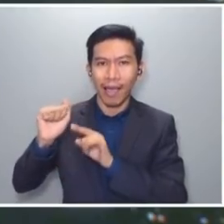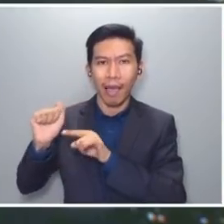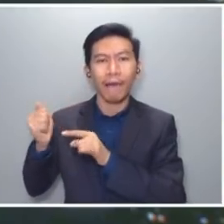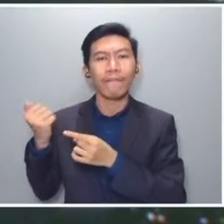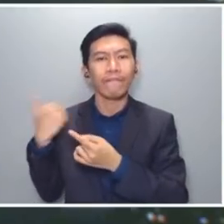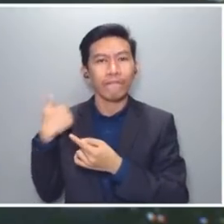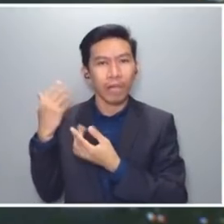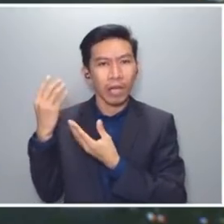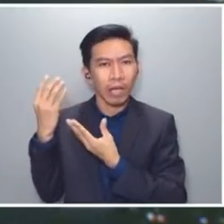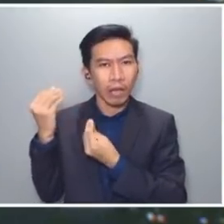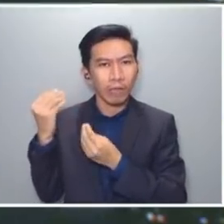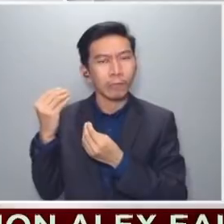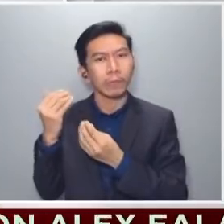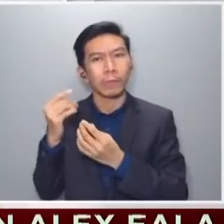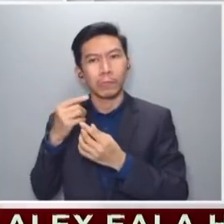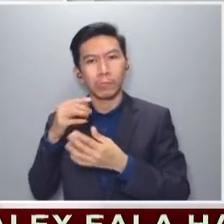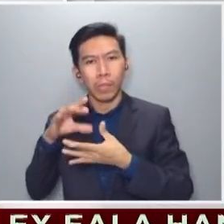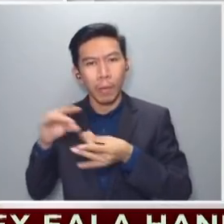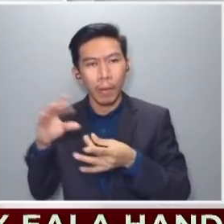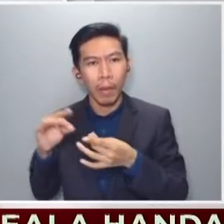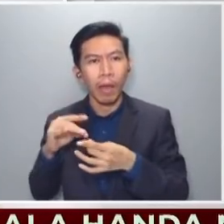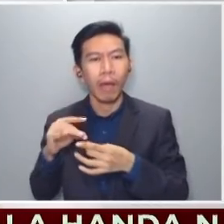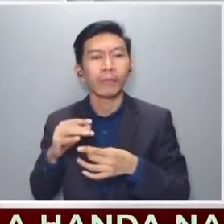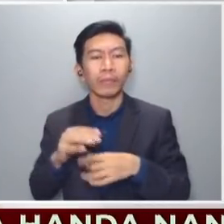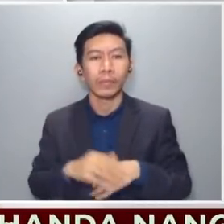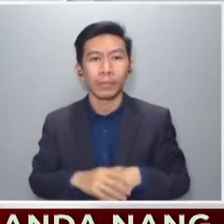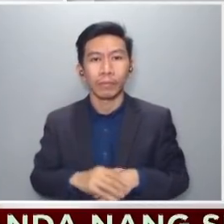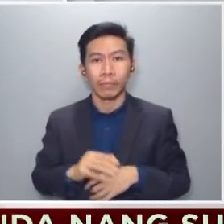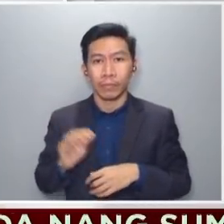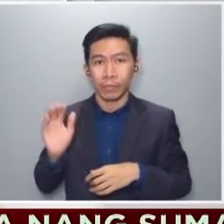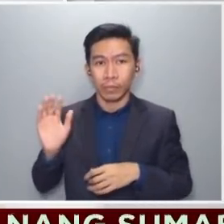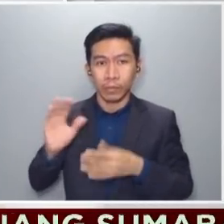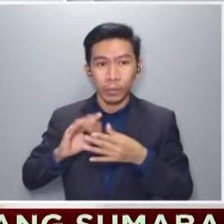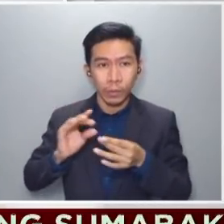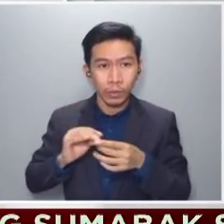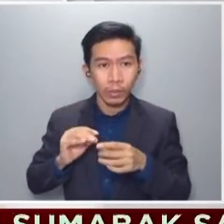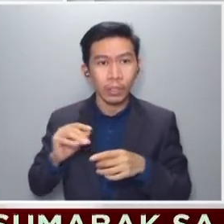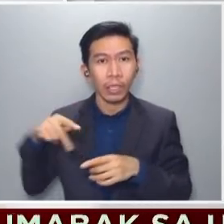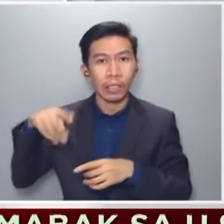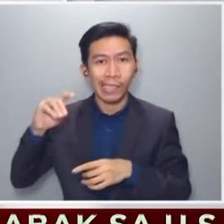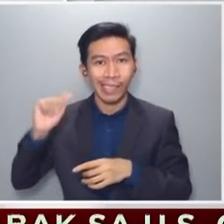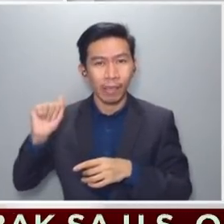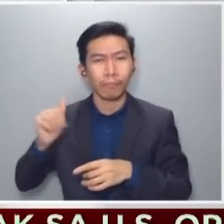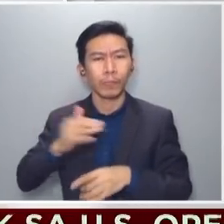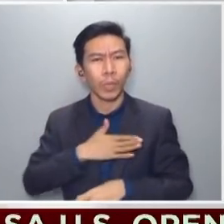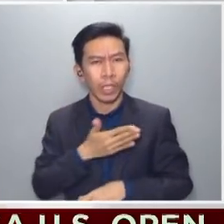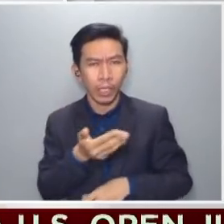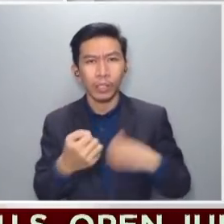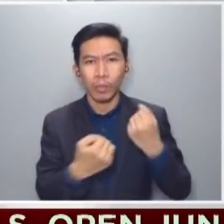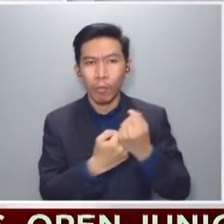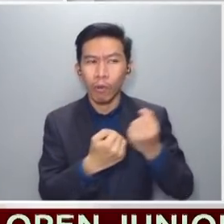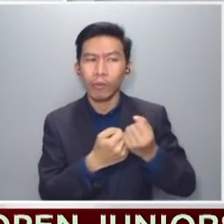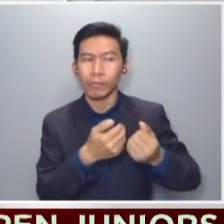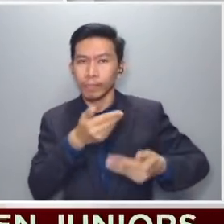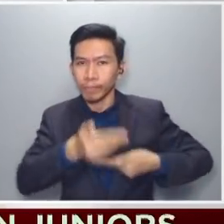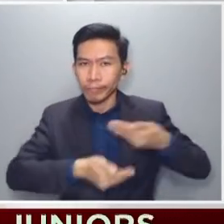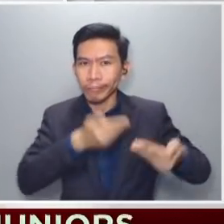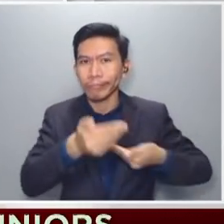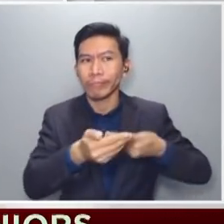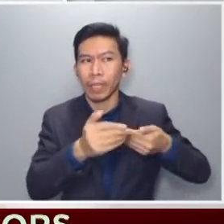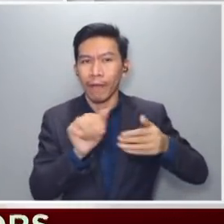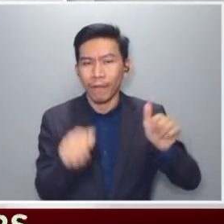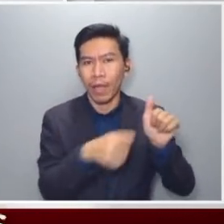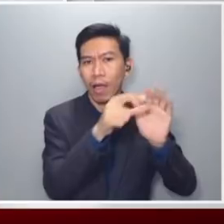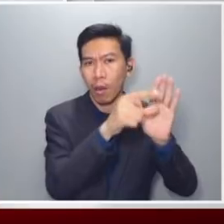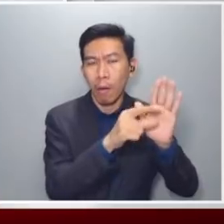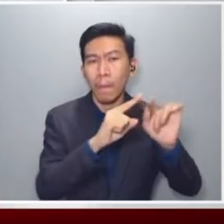ng NBI. Sa isang pahayag, makikipagtulungan ang anti-drug agency sa prosesong legal, pero gagawin din nila ang lahat ng